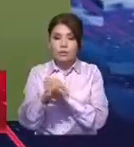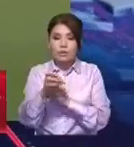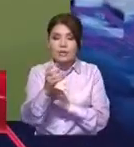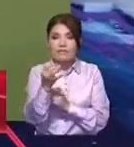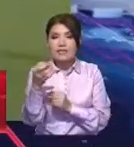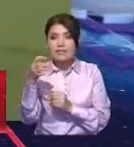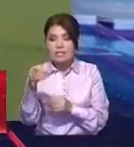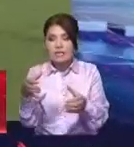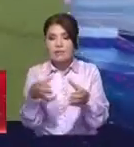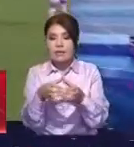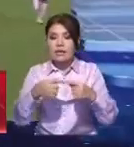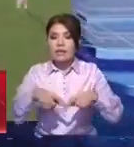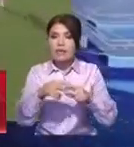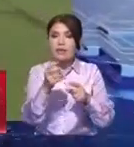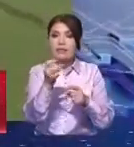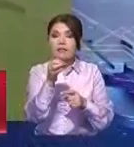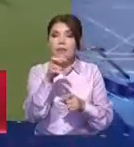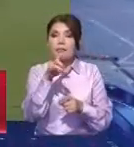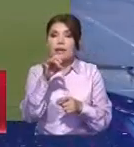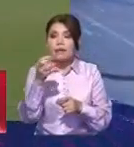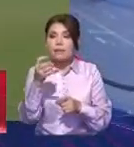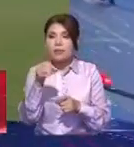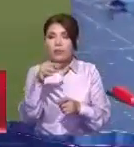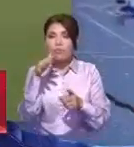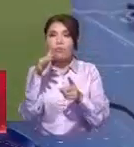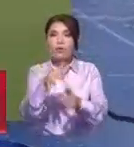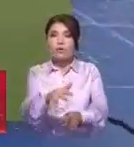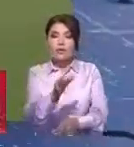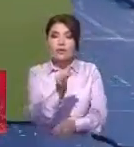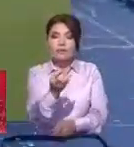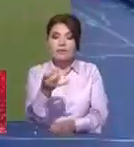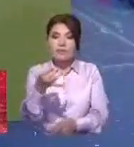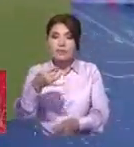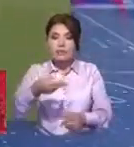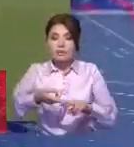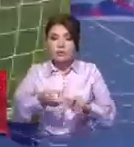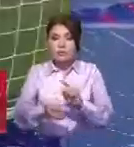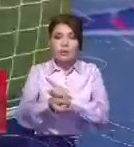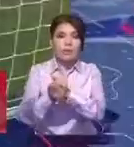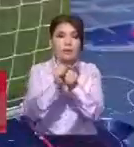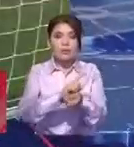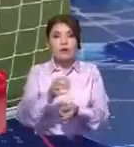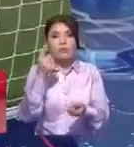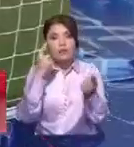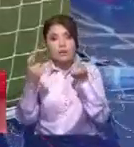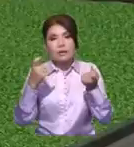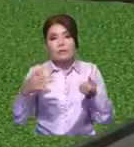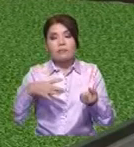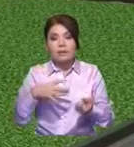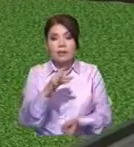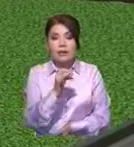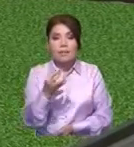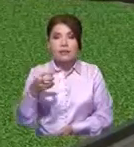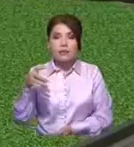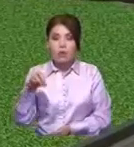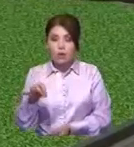инсайдер Фабрицио Романо Интер Майами шабуылшысы Лионель Мессидің Барселонаға ауысатыны туралы ақпаратпен бөлісті. Романоның